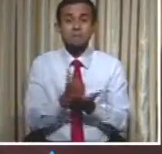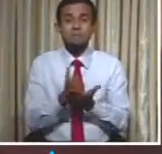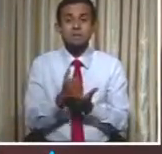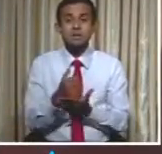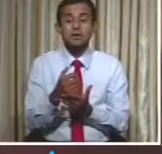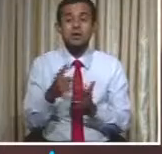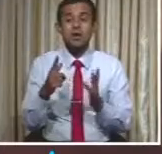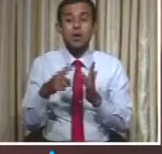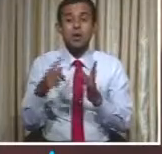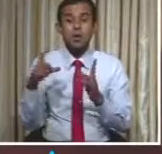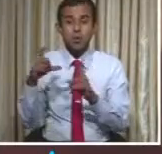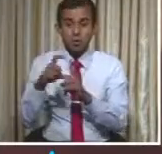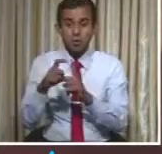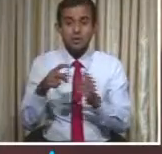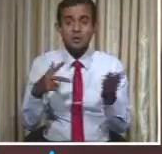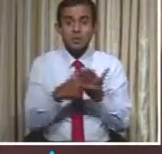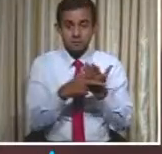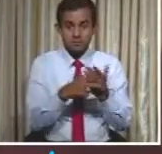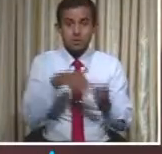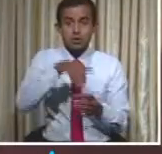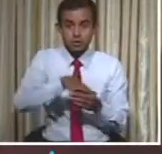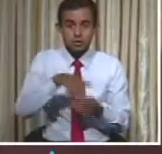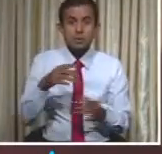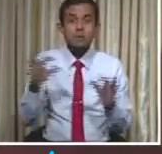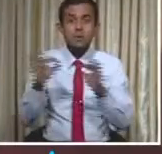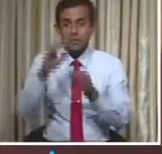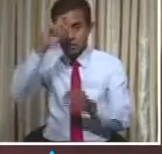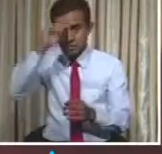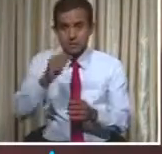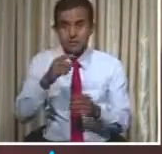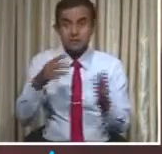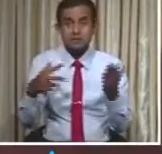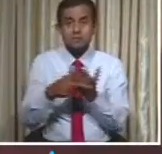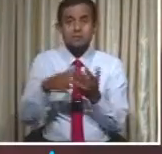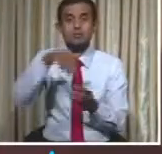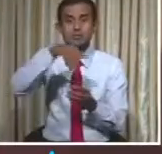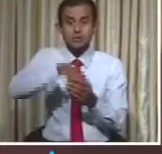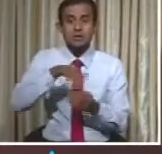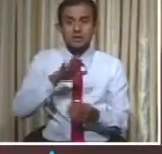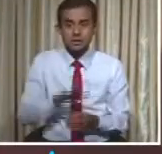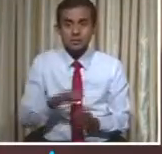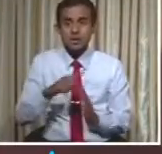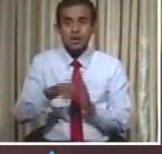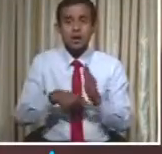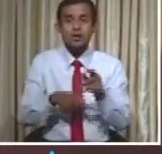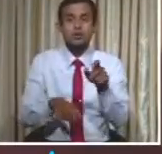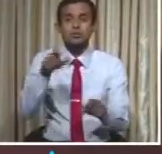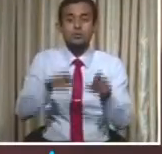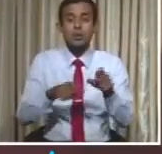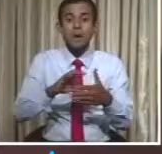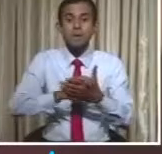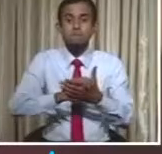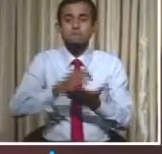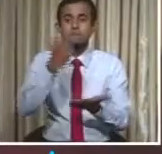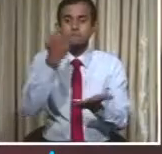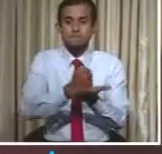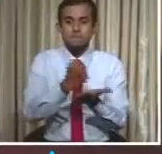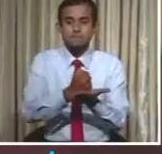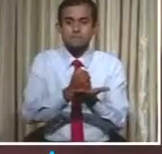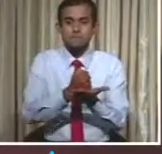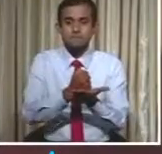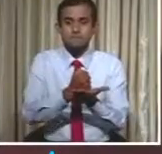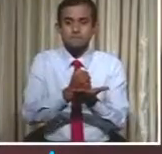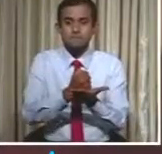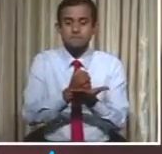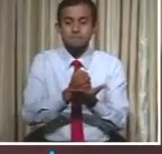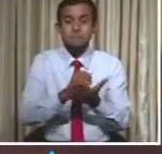දැන් සමුපකාරය තුලින් තමයි බඳුරු ගුණරත්න මැතිතුමා දන්නෝ සමුපකාරය තුලින් තමයි මේ රටේ මහජන බැංකු ඇති වෙන්නේ.